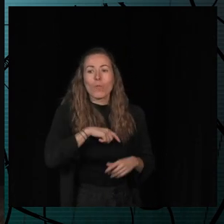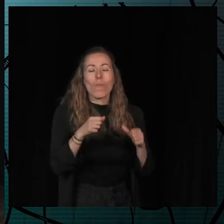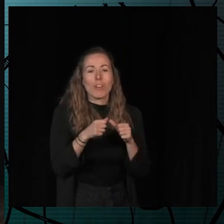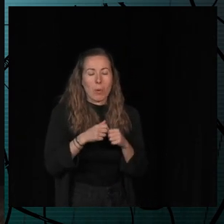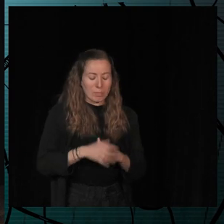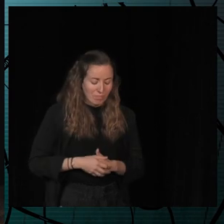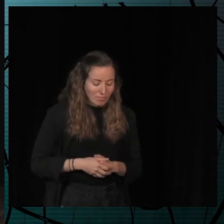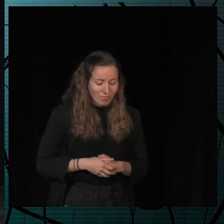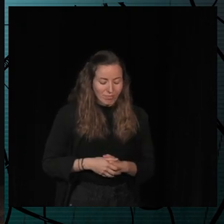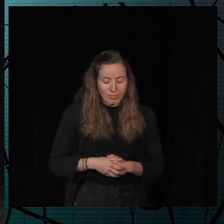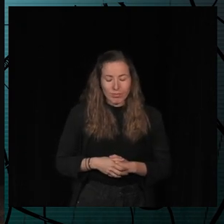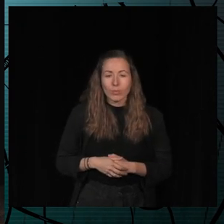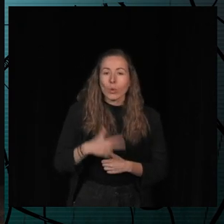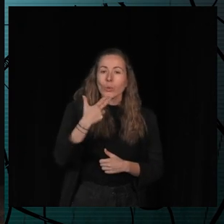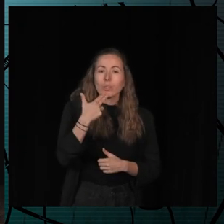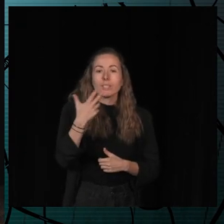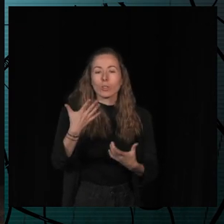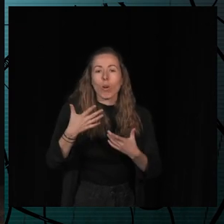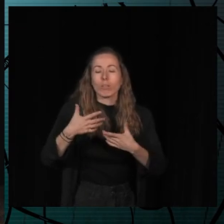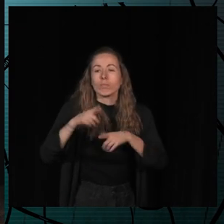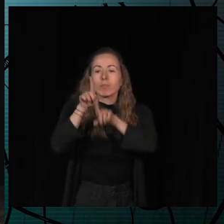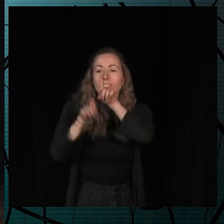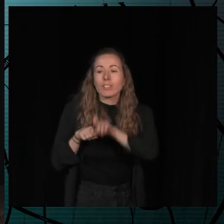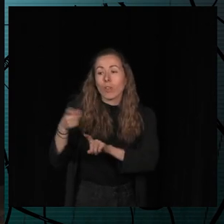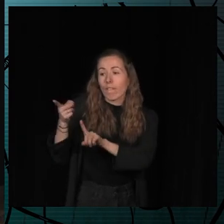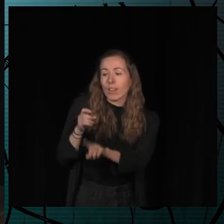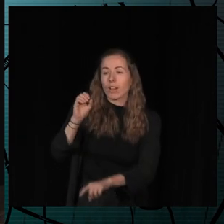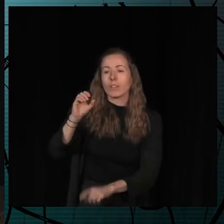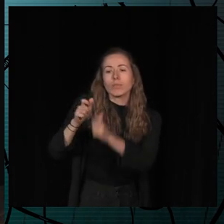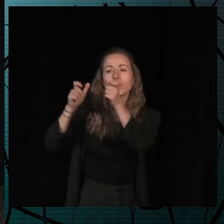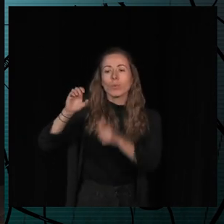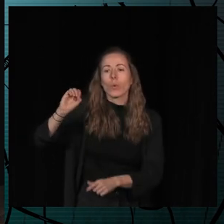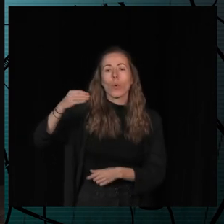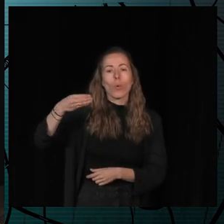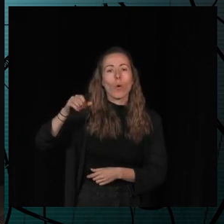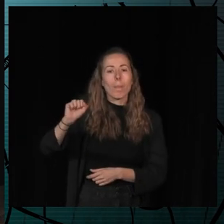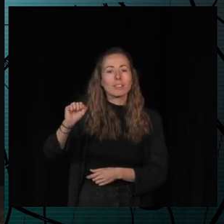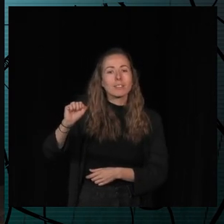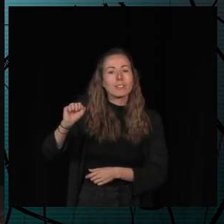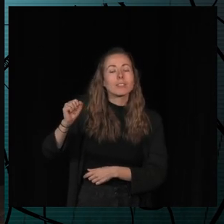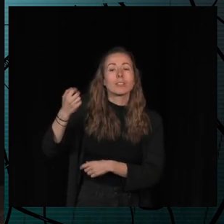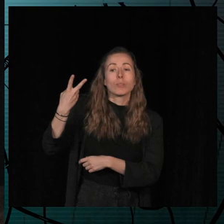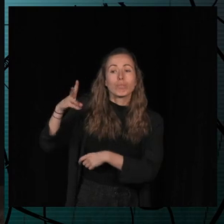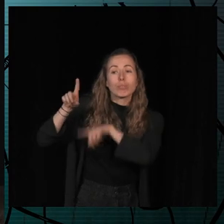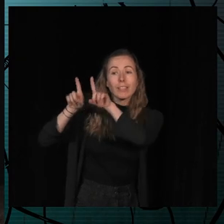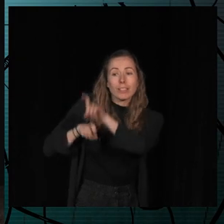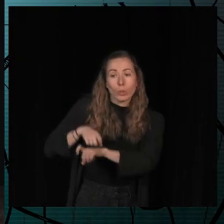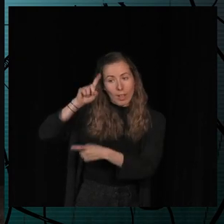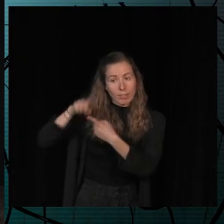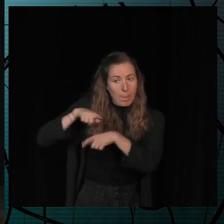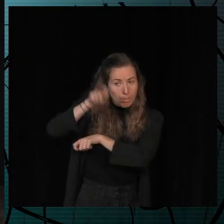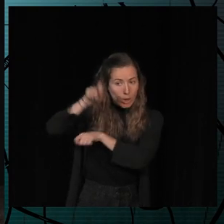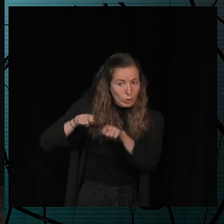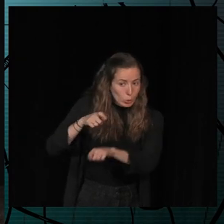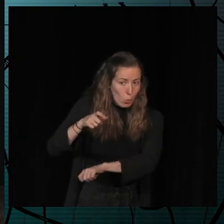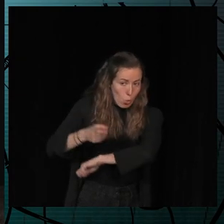pour qui est qui est proposé par l'OMS pour évaluer l'addiction et on l'a comparé parce que j'ai un collègue qui travaille